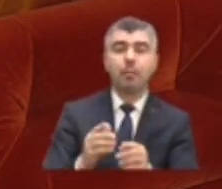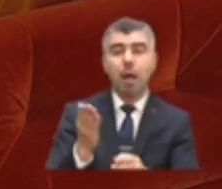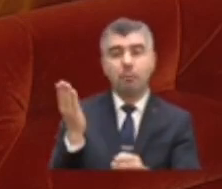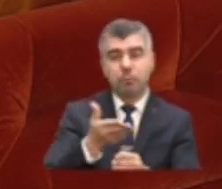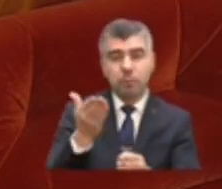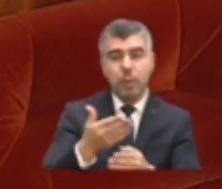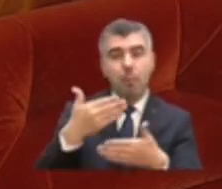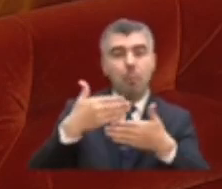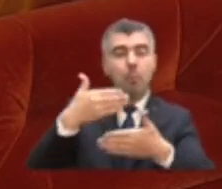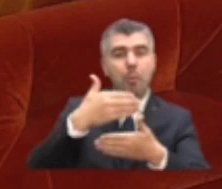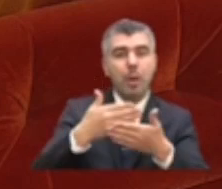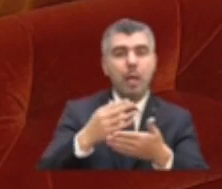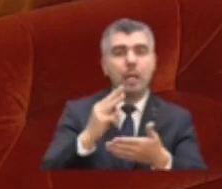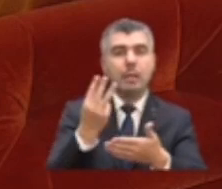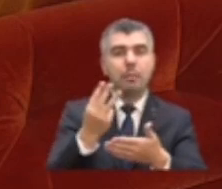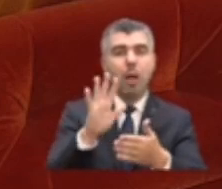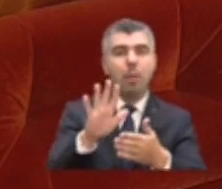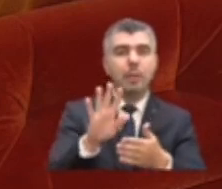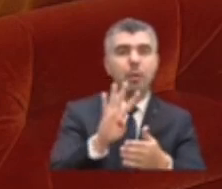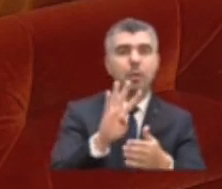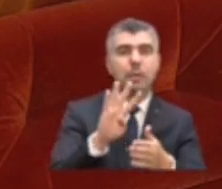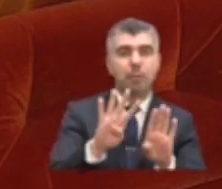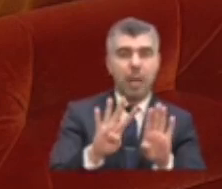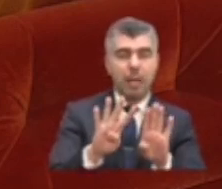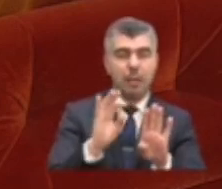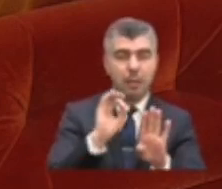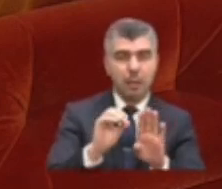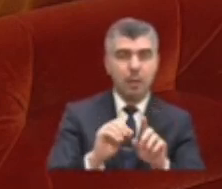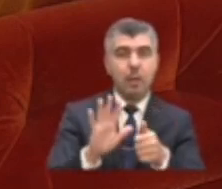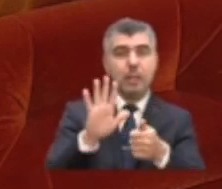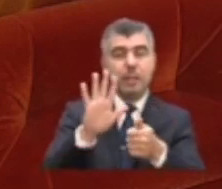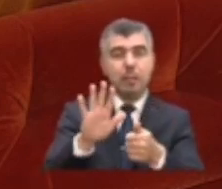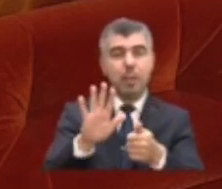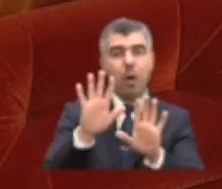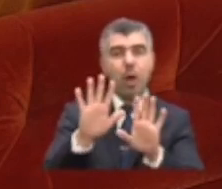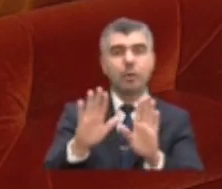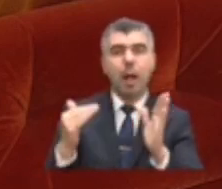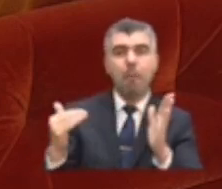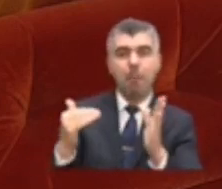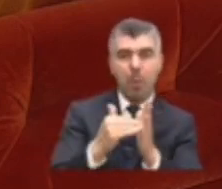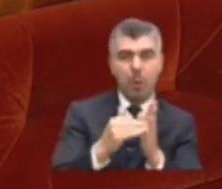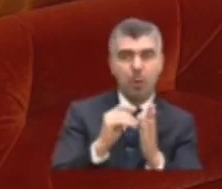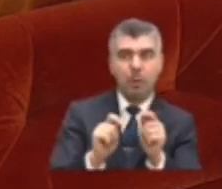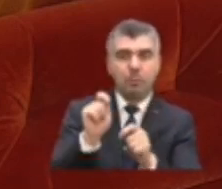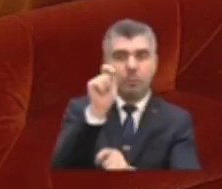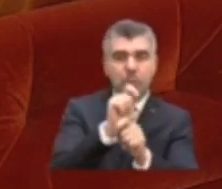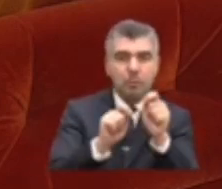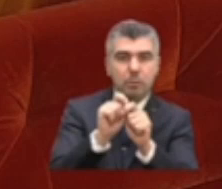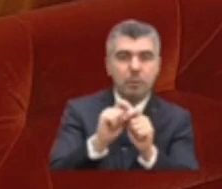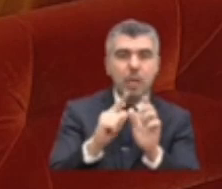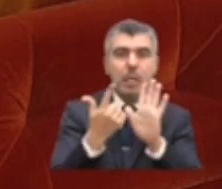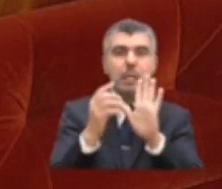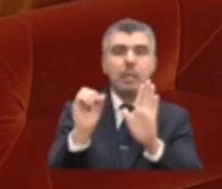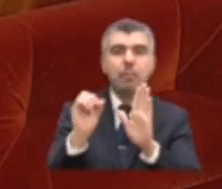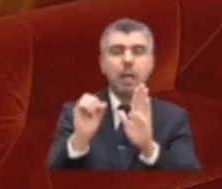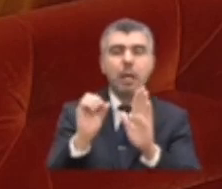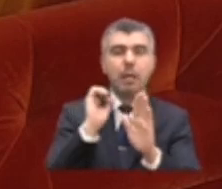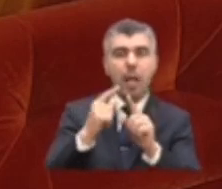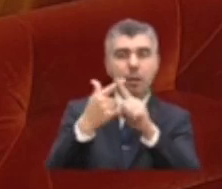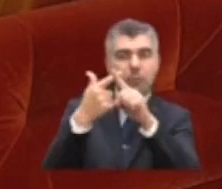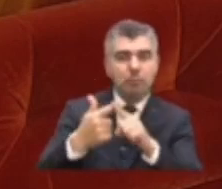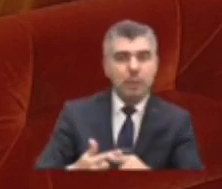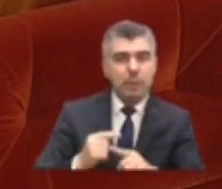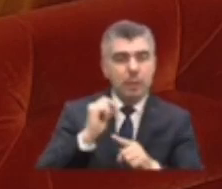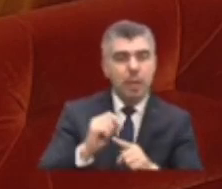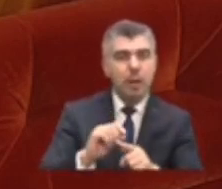بناء 358 مسجدا بغلاف مالي ٦١٠ ملايين، في طور ترميم وإصلاح 70 مسجدا بغلاف مالي